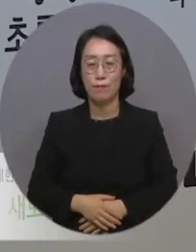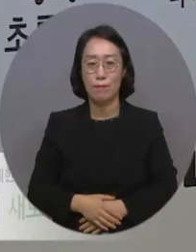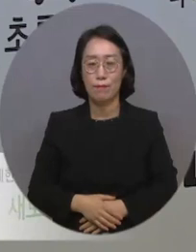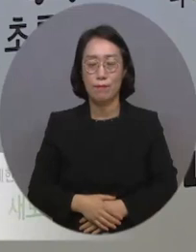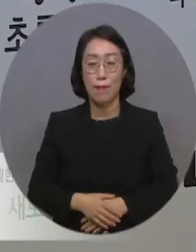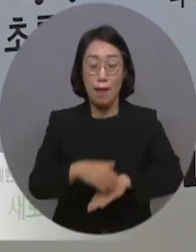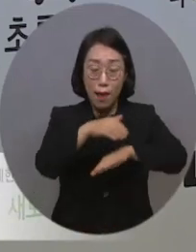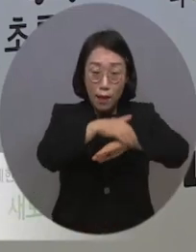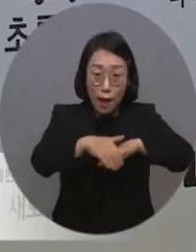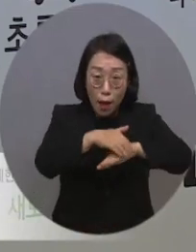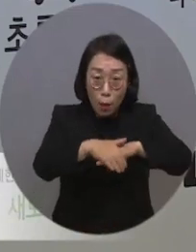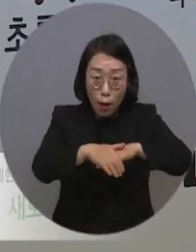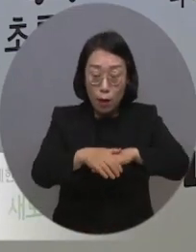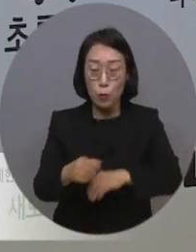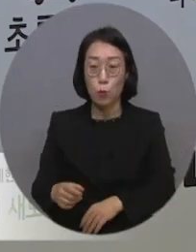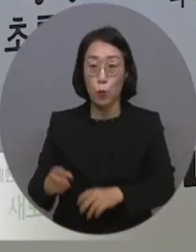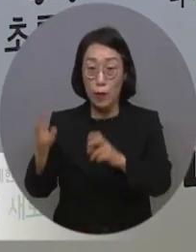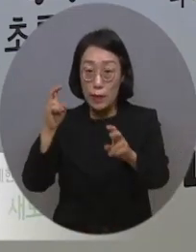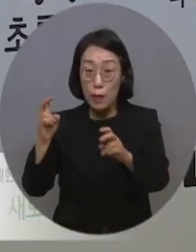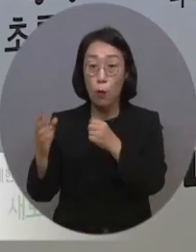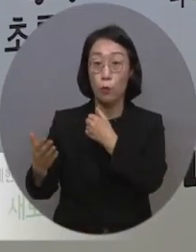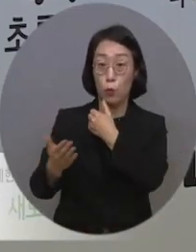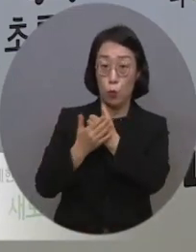민간이 개발하고 기업의 후원으로